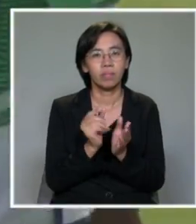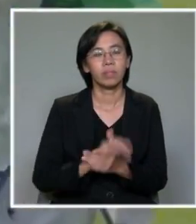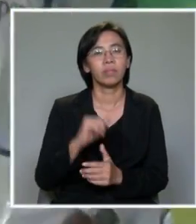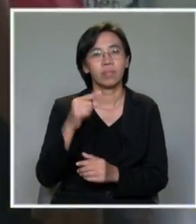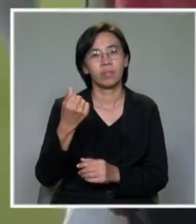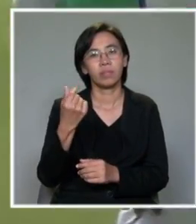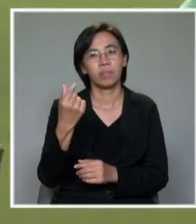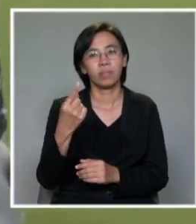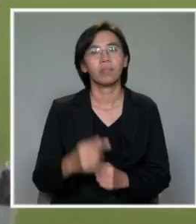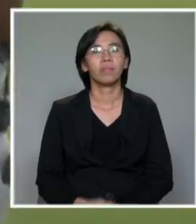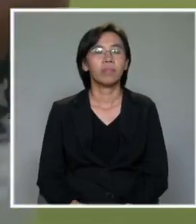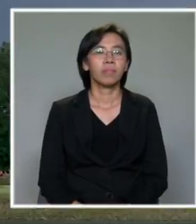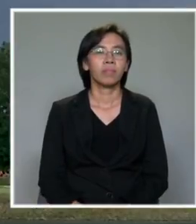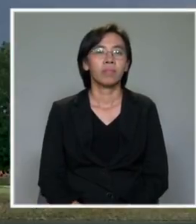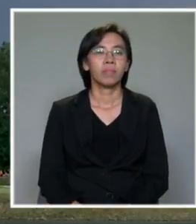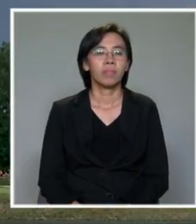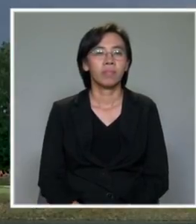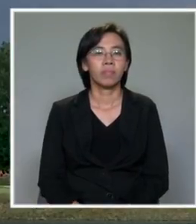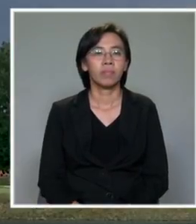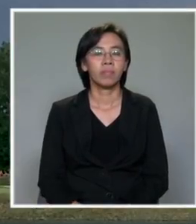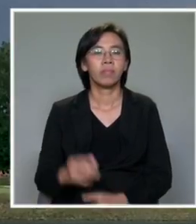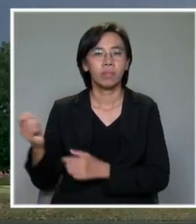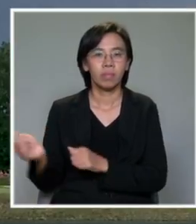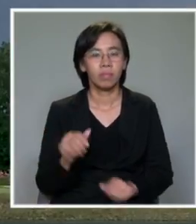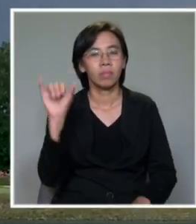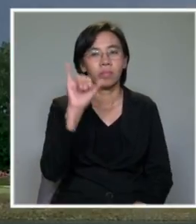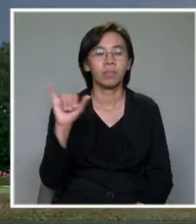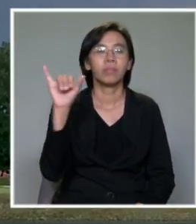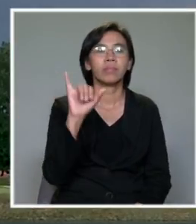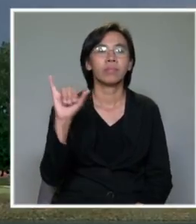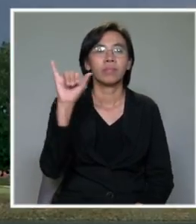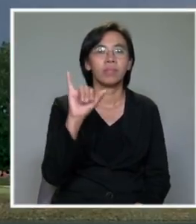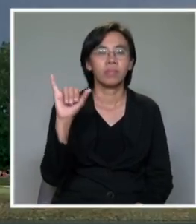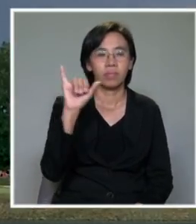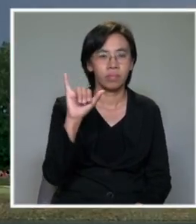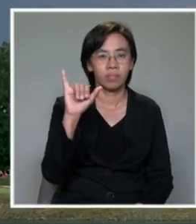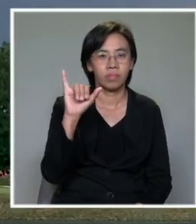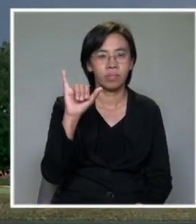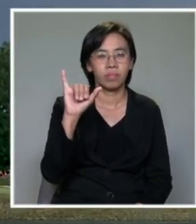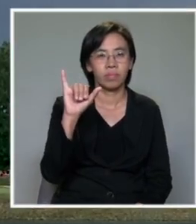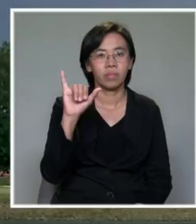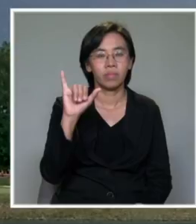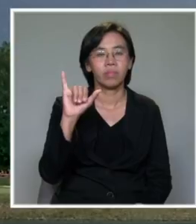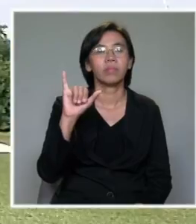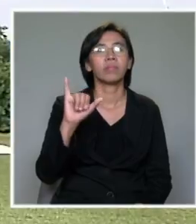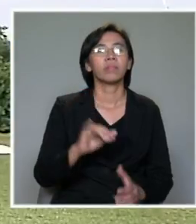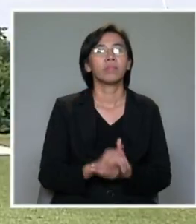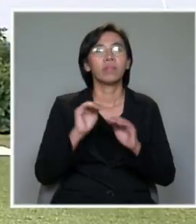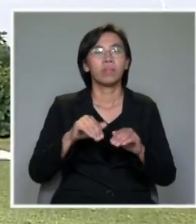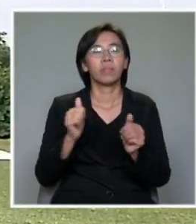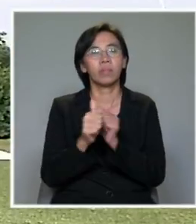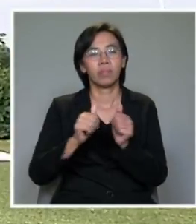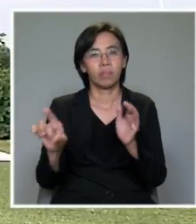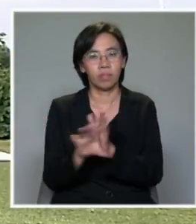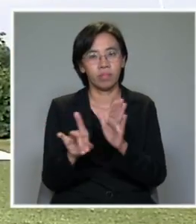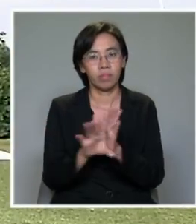11อันเดอร์พาร์นะครับนอกจากนี้ยังมีผลกอล์ฟยูโรเปียนทัวร์รายการช็อตคล็อกมาสเตอร์ที่ประเทศออสเตรียแข่งขันกันวันสุดท้ายมาฝ